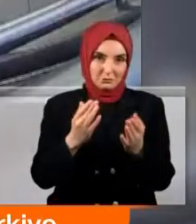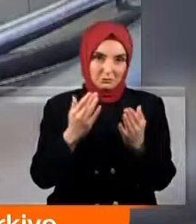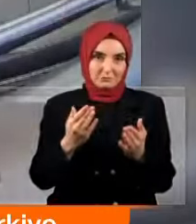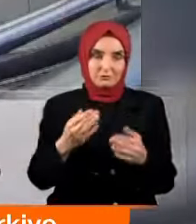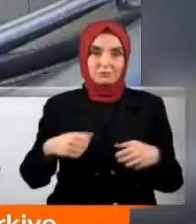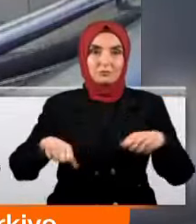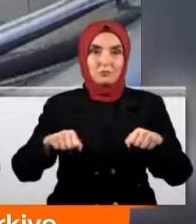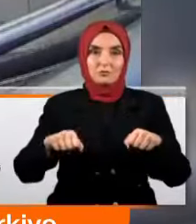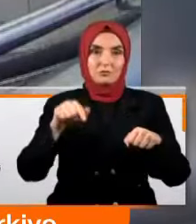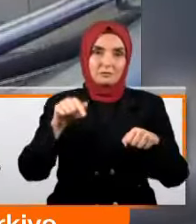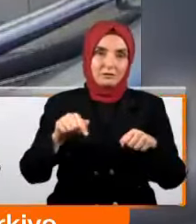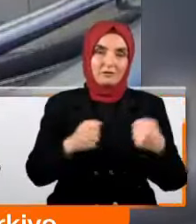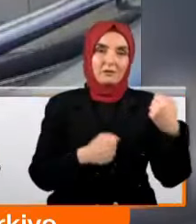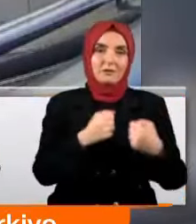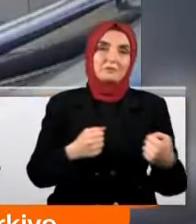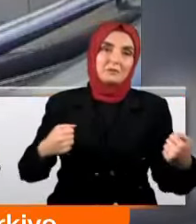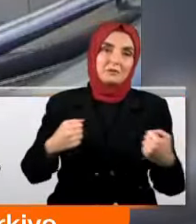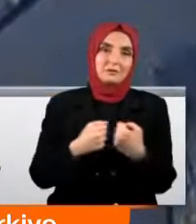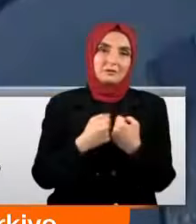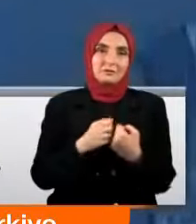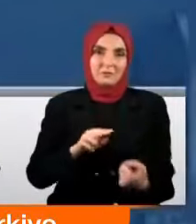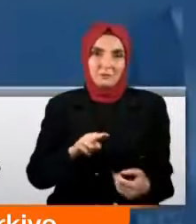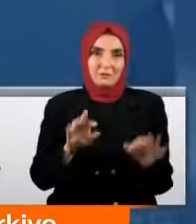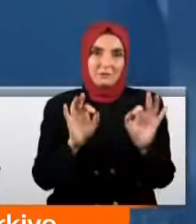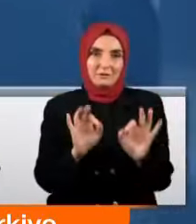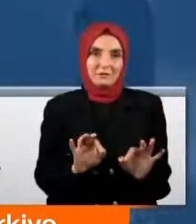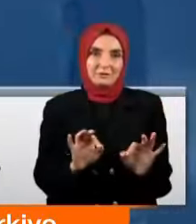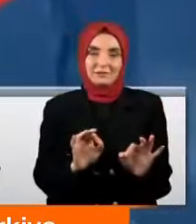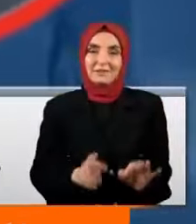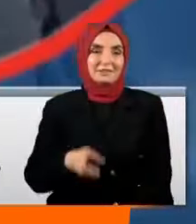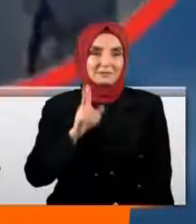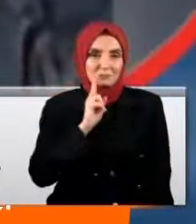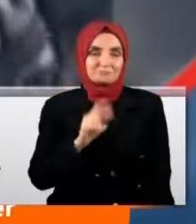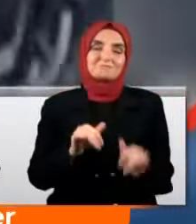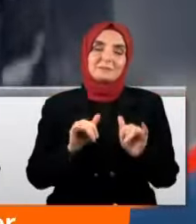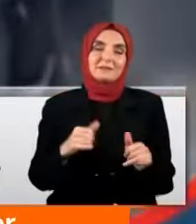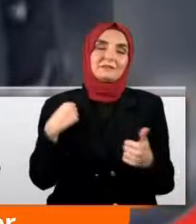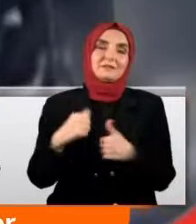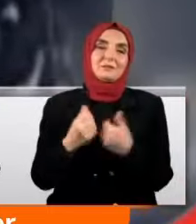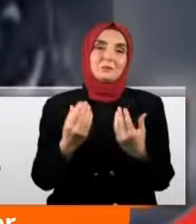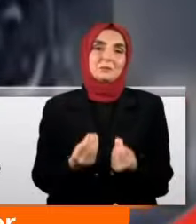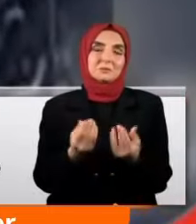motosiklet. Yol yine aynı yol. Hikayenin sonuysa yine aynı.